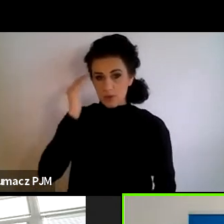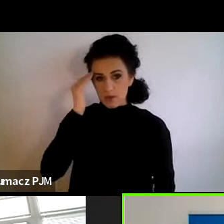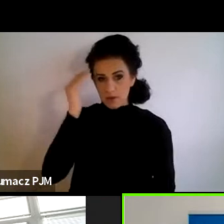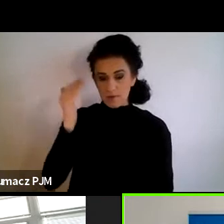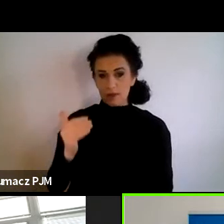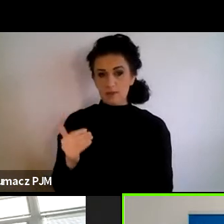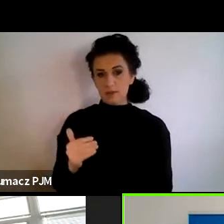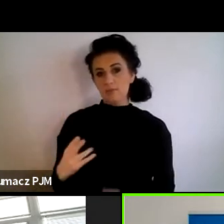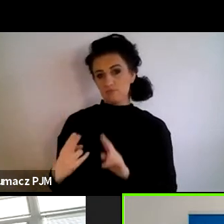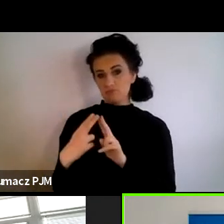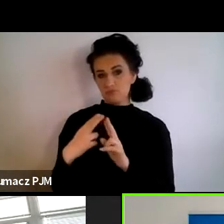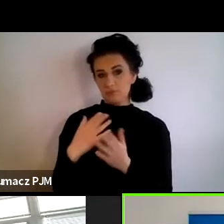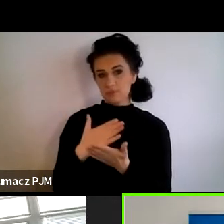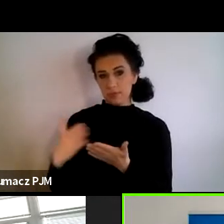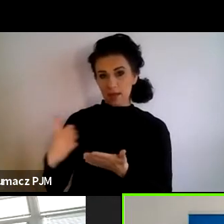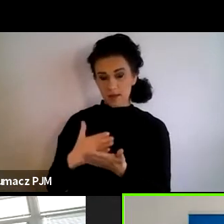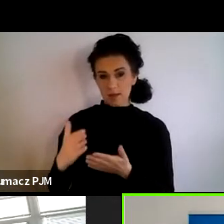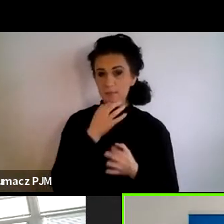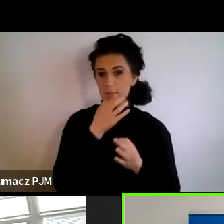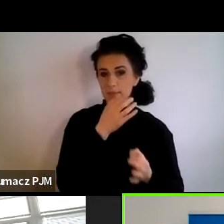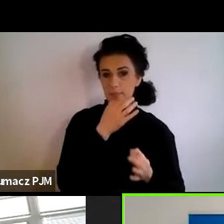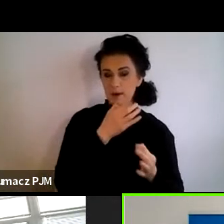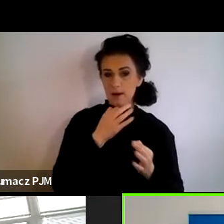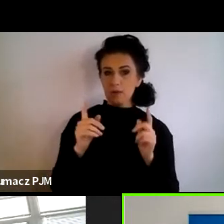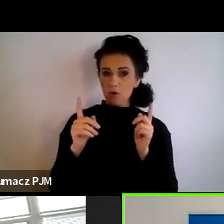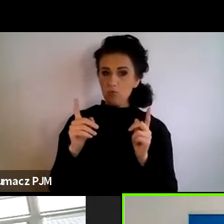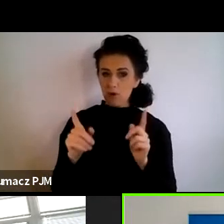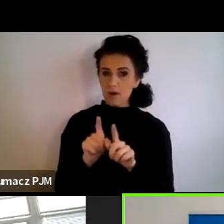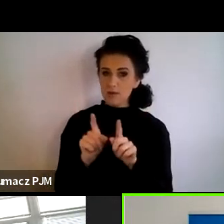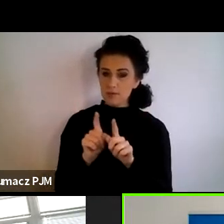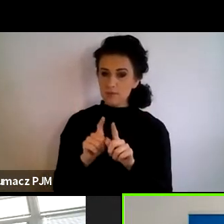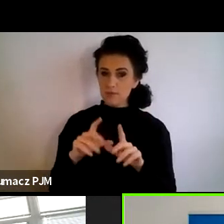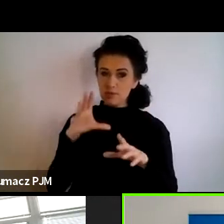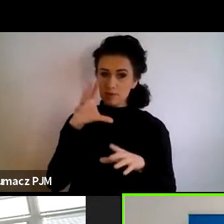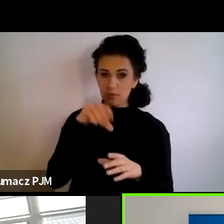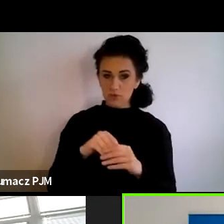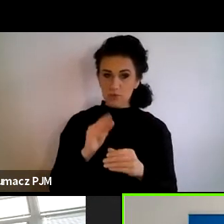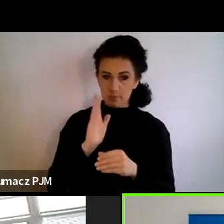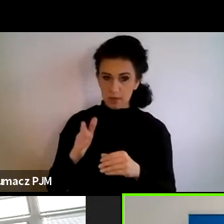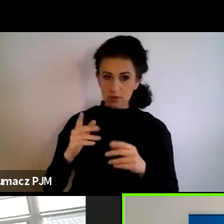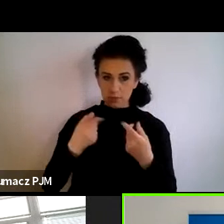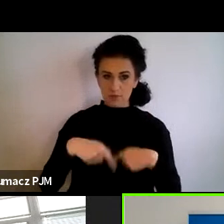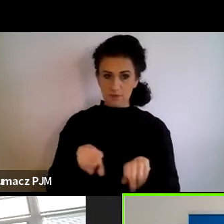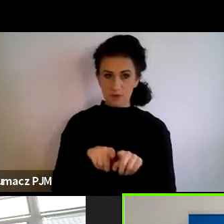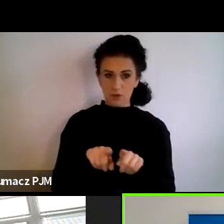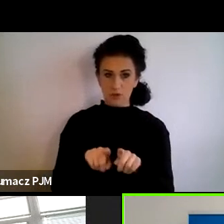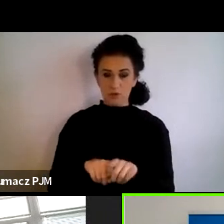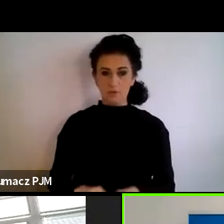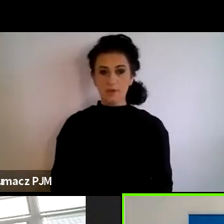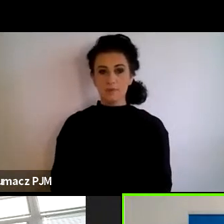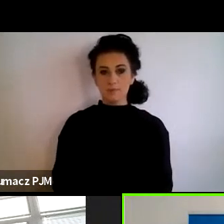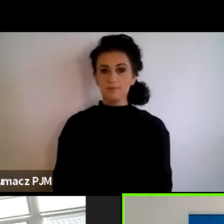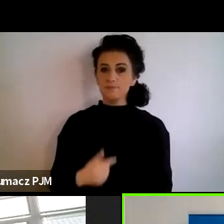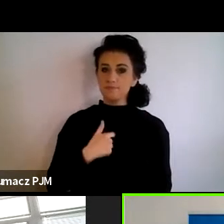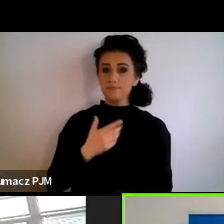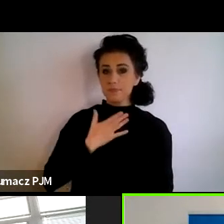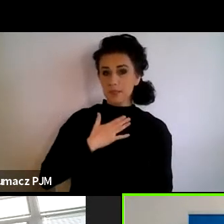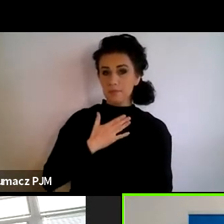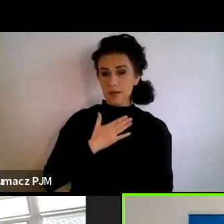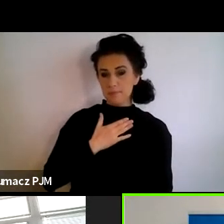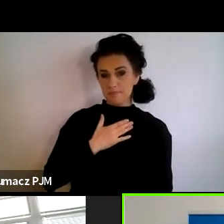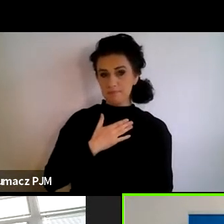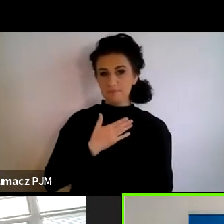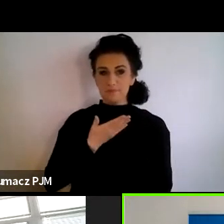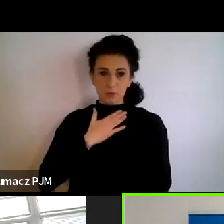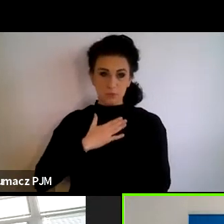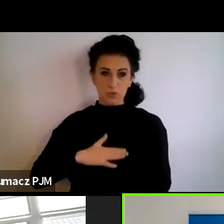jesteśmy w kontakcie, będziemy Państwa pytania, uwagi również przekazywać. No, ja mam tą przyjemność, żeby podziękować naszemu